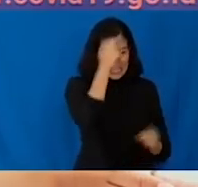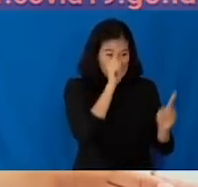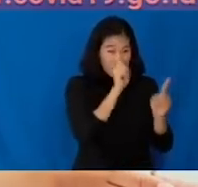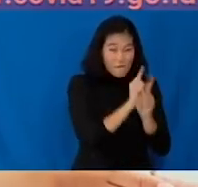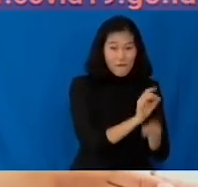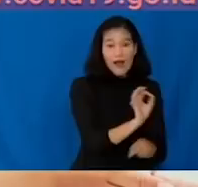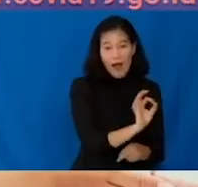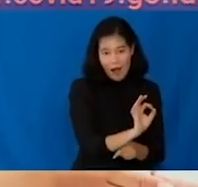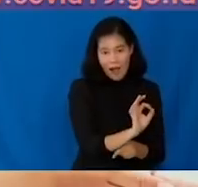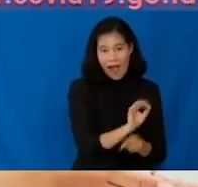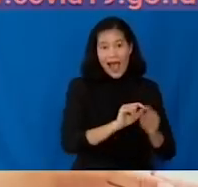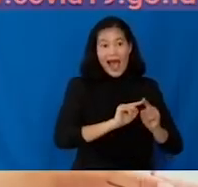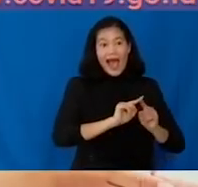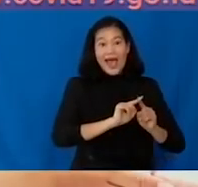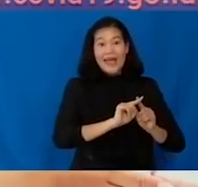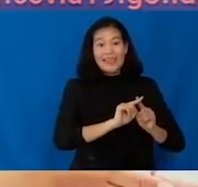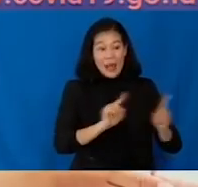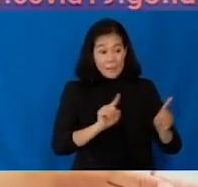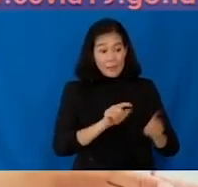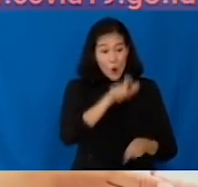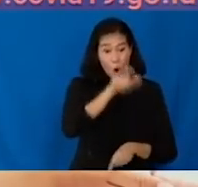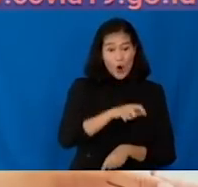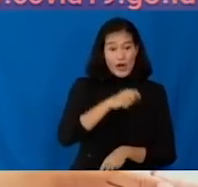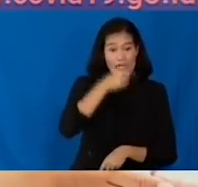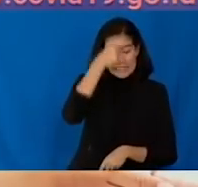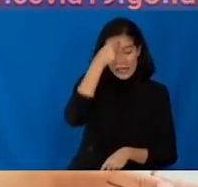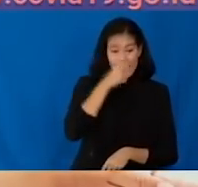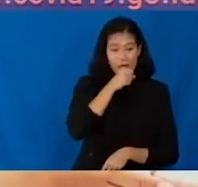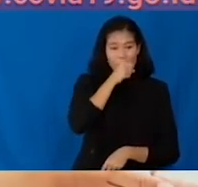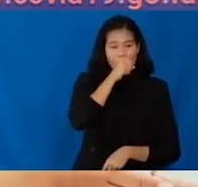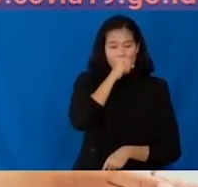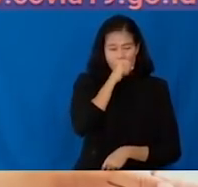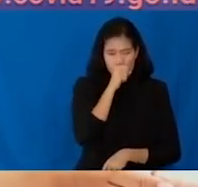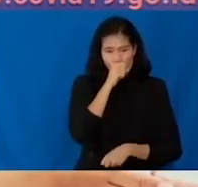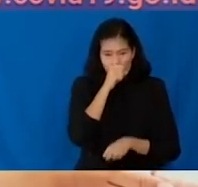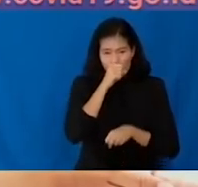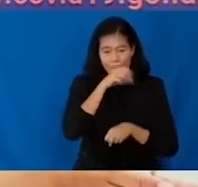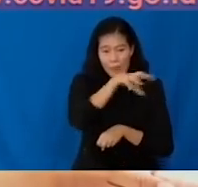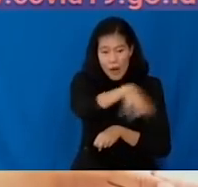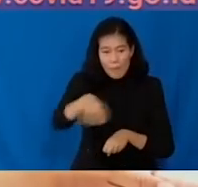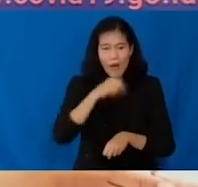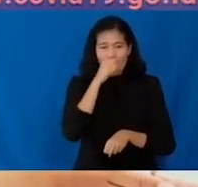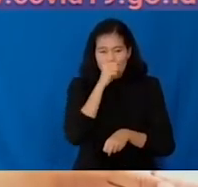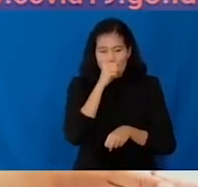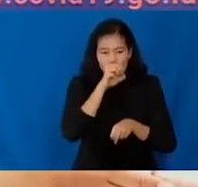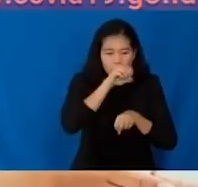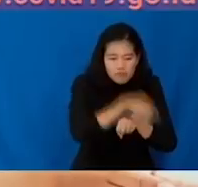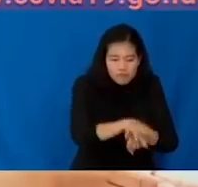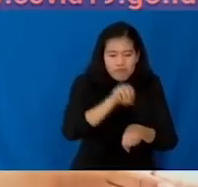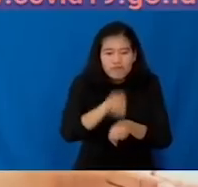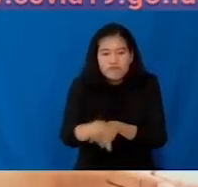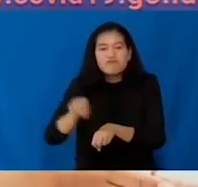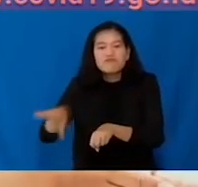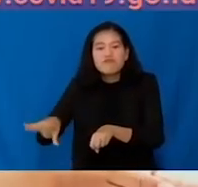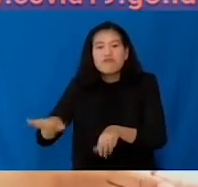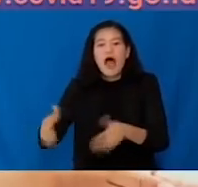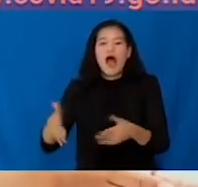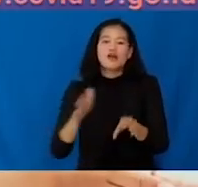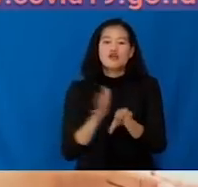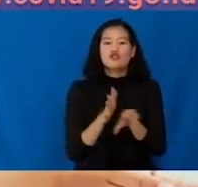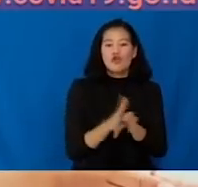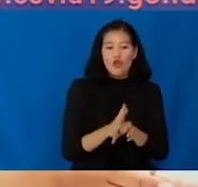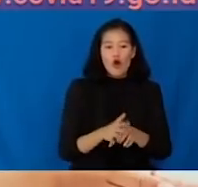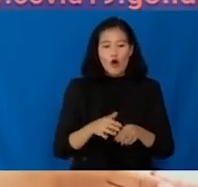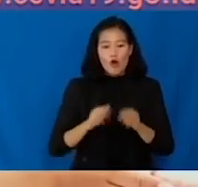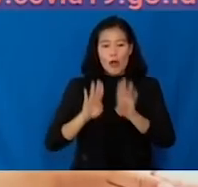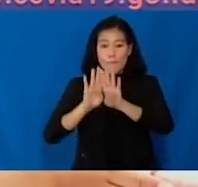brooklet yang ditinggalkan oleh orang sakit di berbagai barang yang lazim digunakan bersama sebagai contoh misalnya